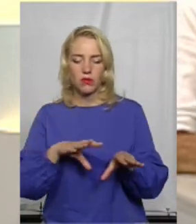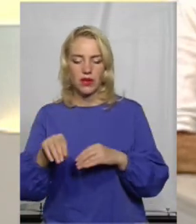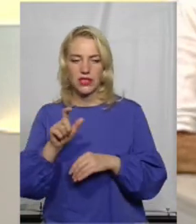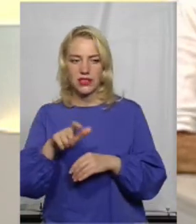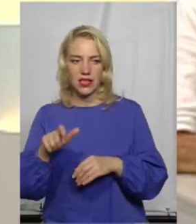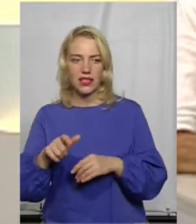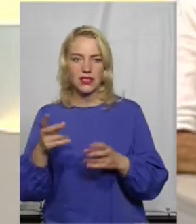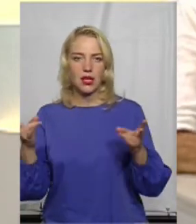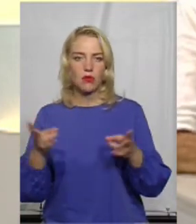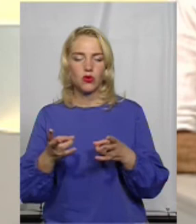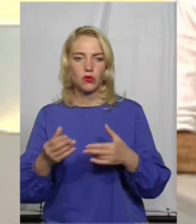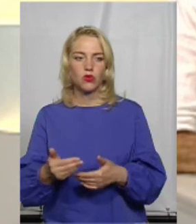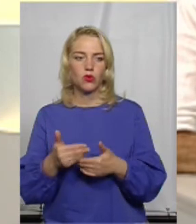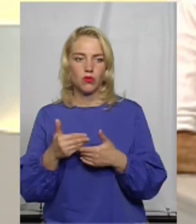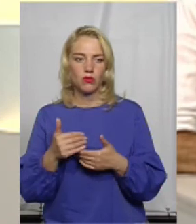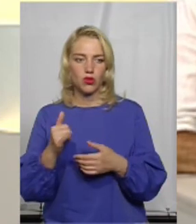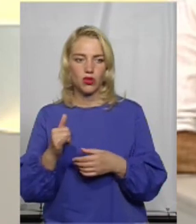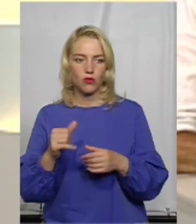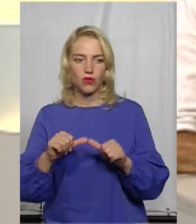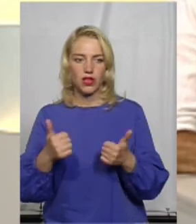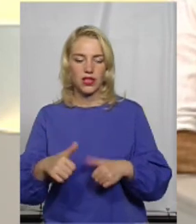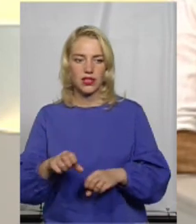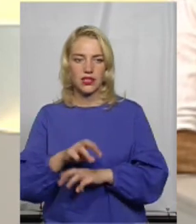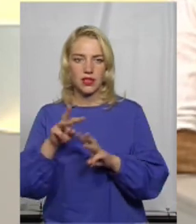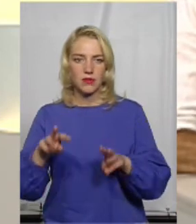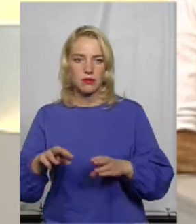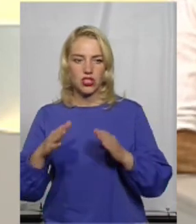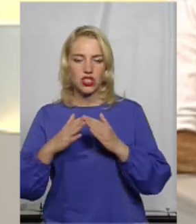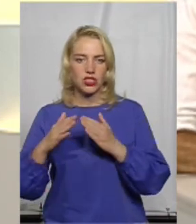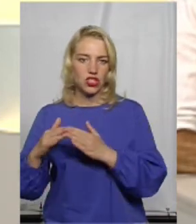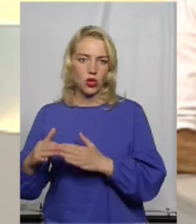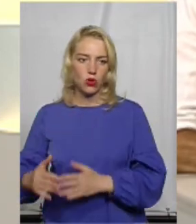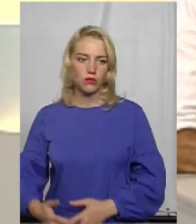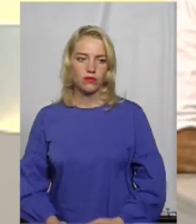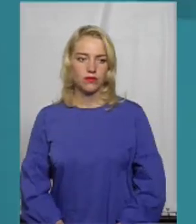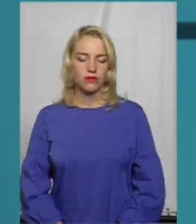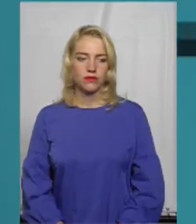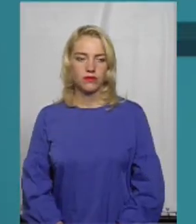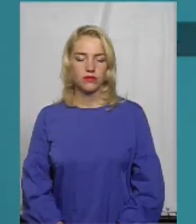переселенці якраз потребують допомоги у вигляді забезпечення житлом. Дивимось.